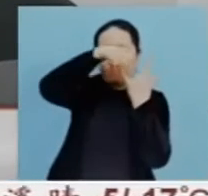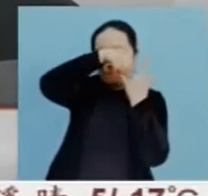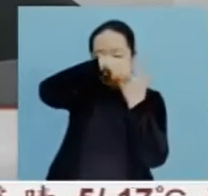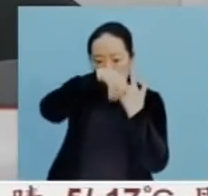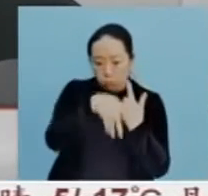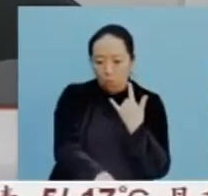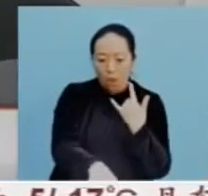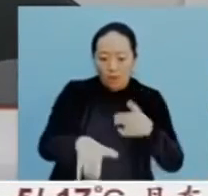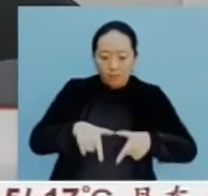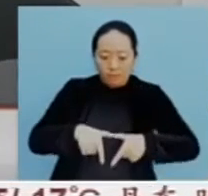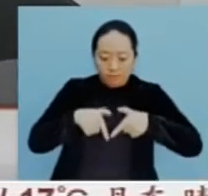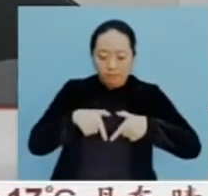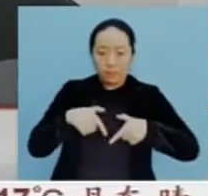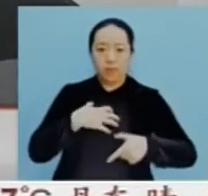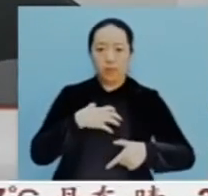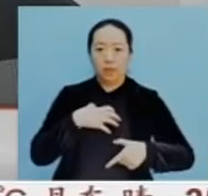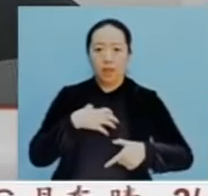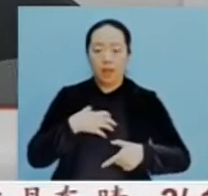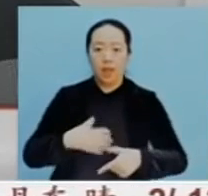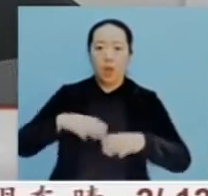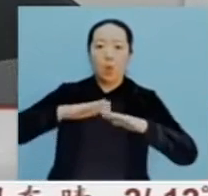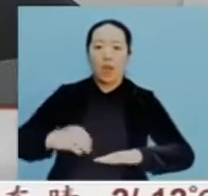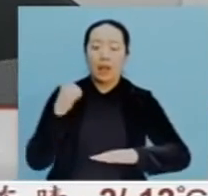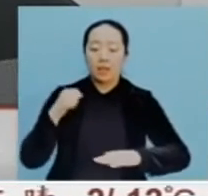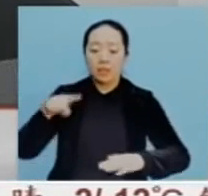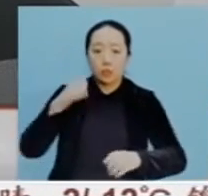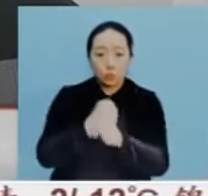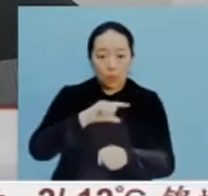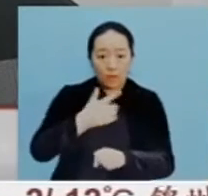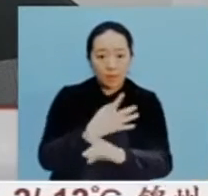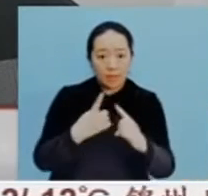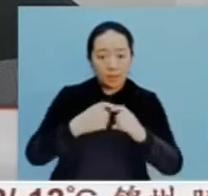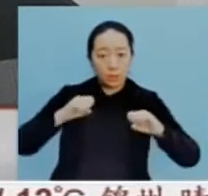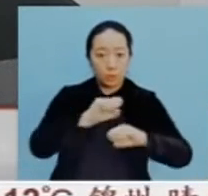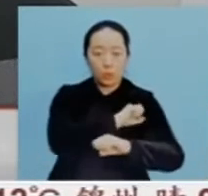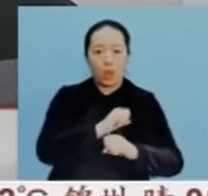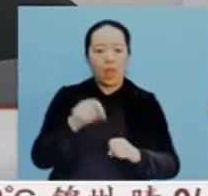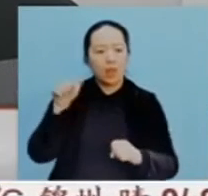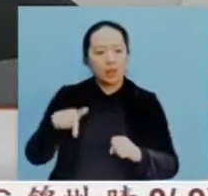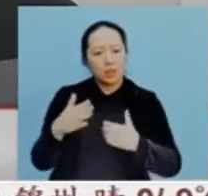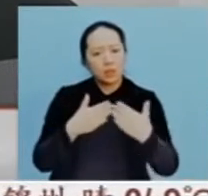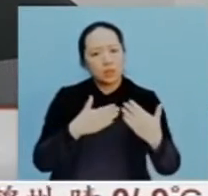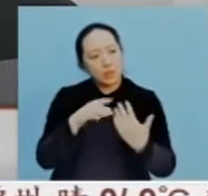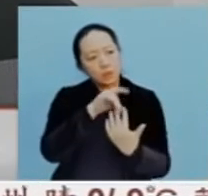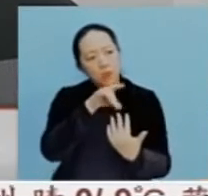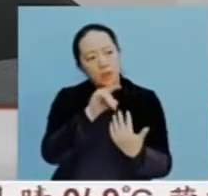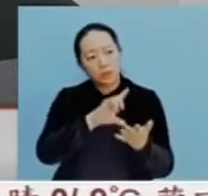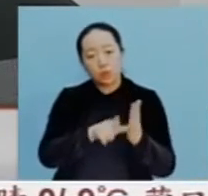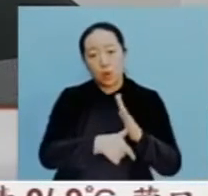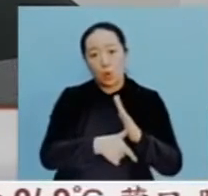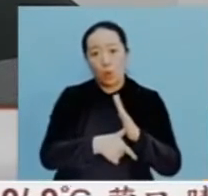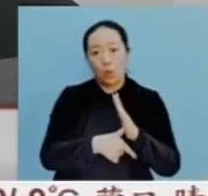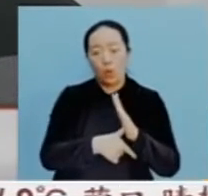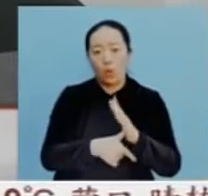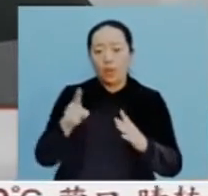为这样一位残疾人运动员，当时您在选择这个体育项目的时候，这个心理状态能不能再给我们分享